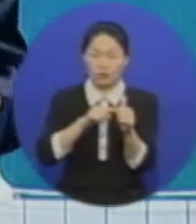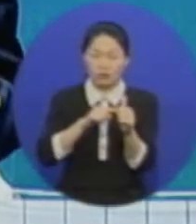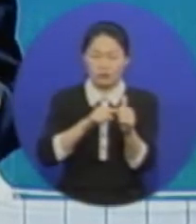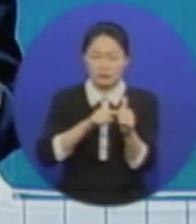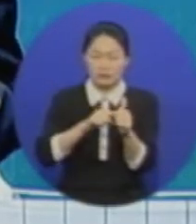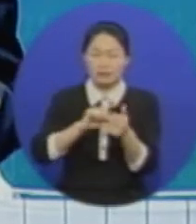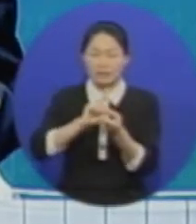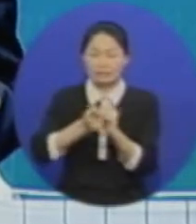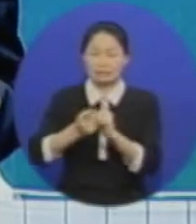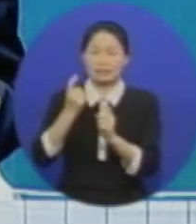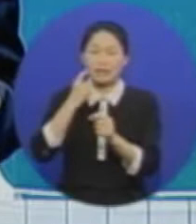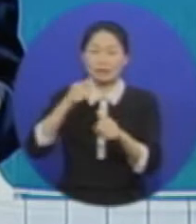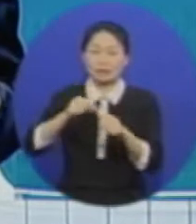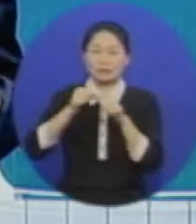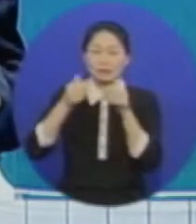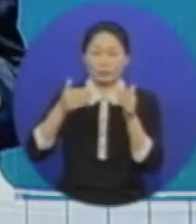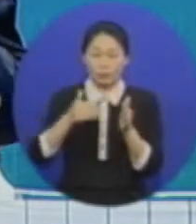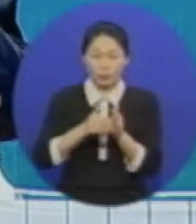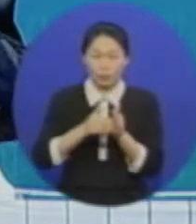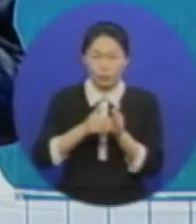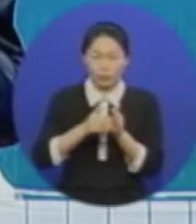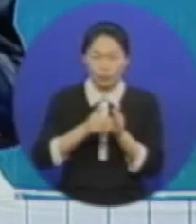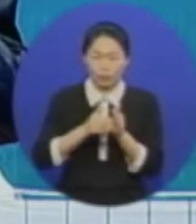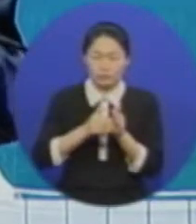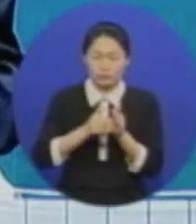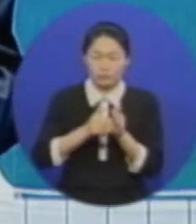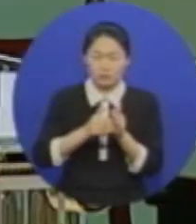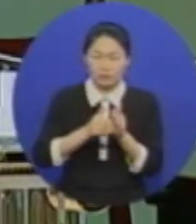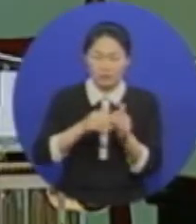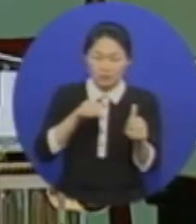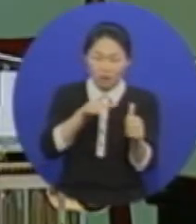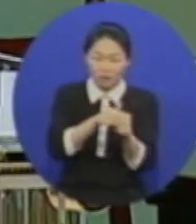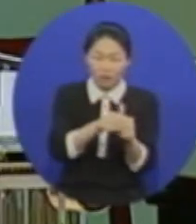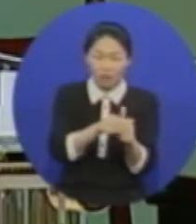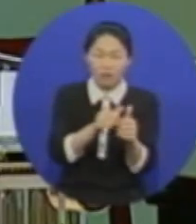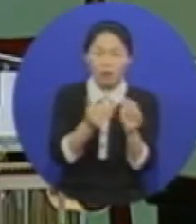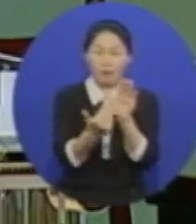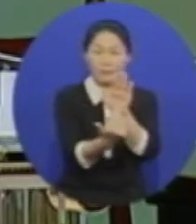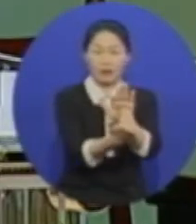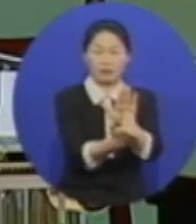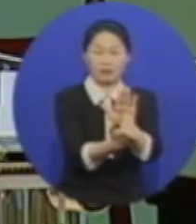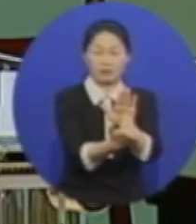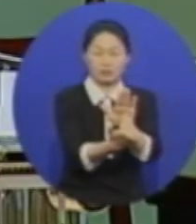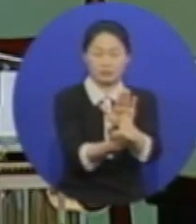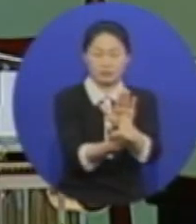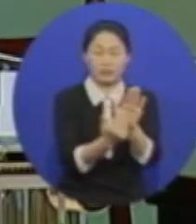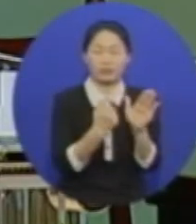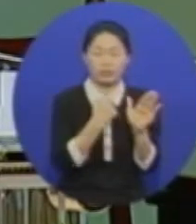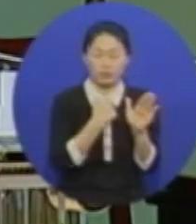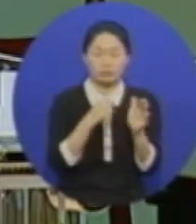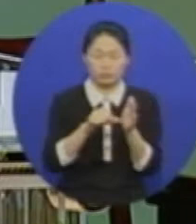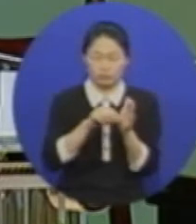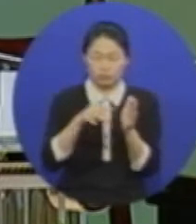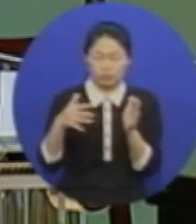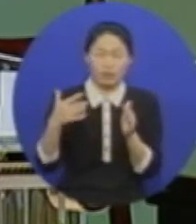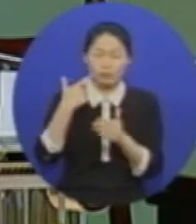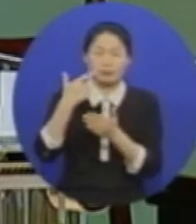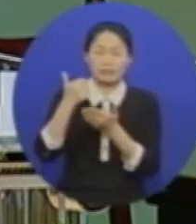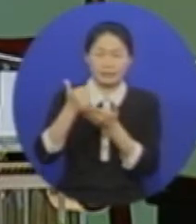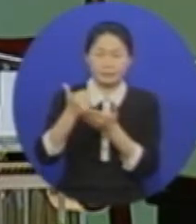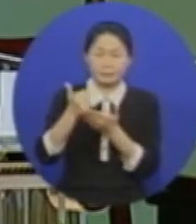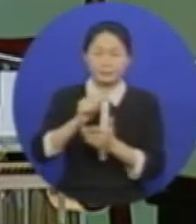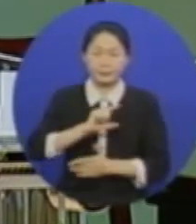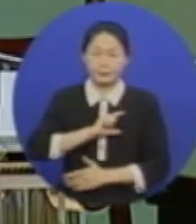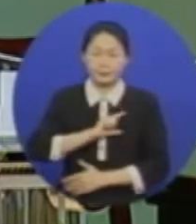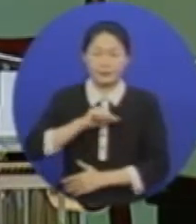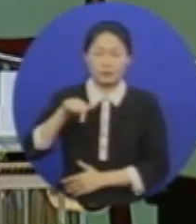양자 삼고 그 가져 0 당하는 것을 막고 그랬던 유명한 목사님이 시죠